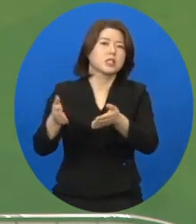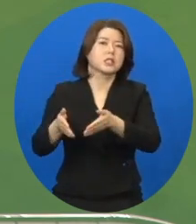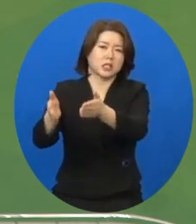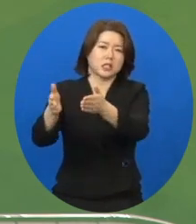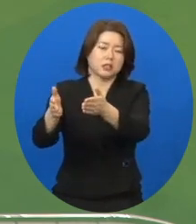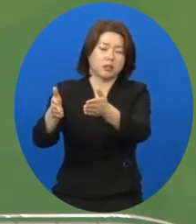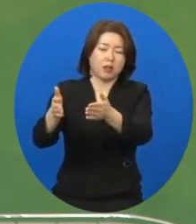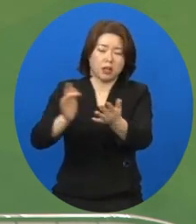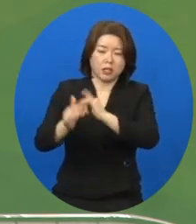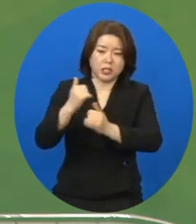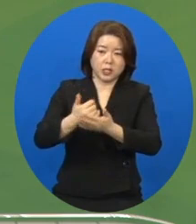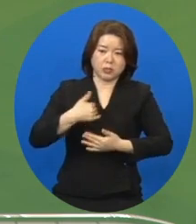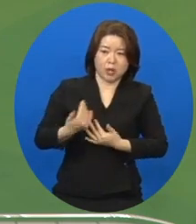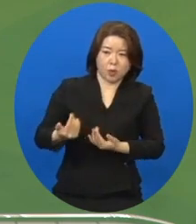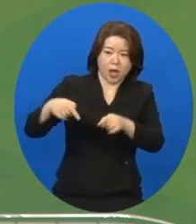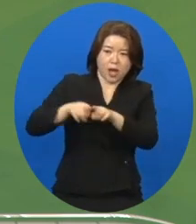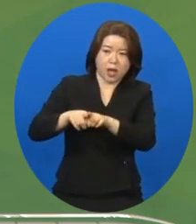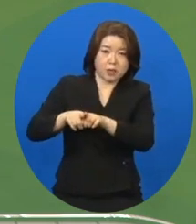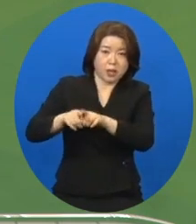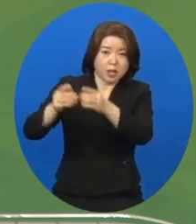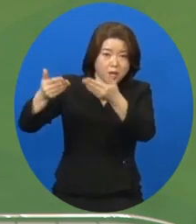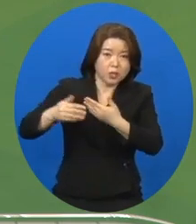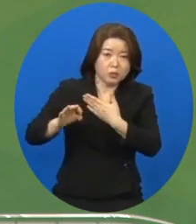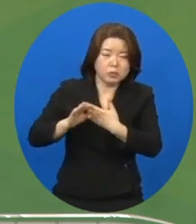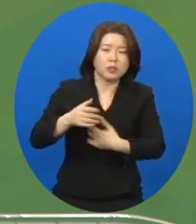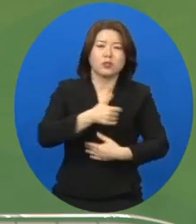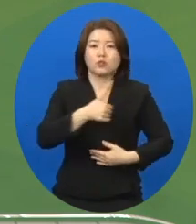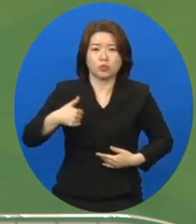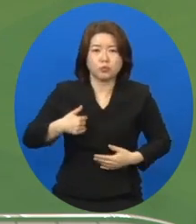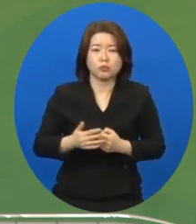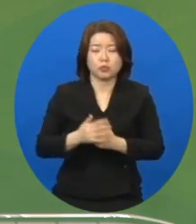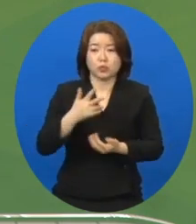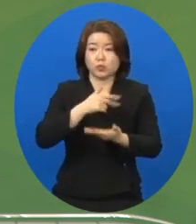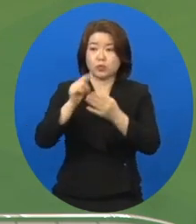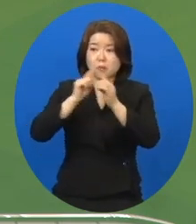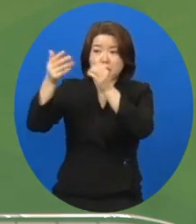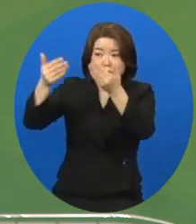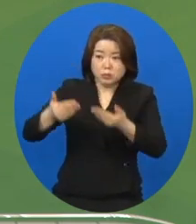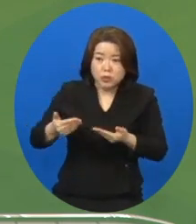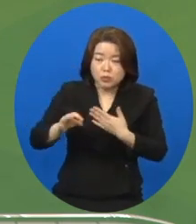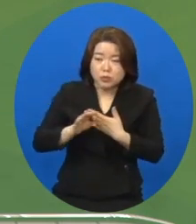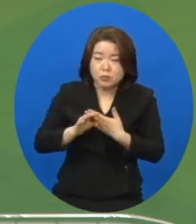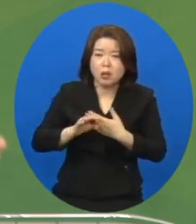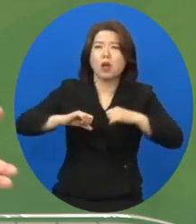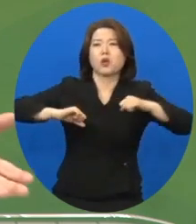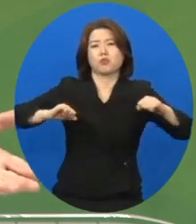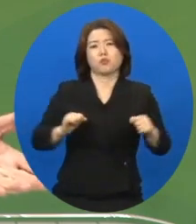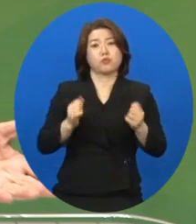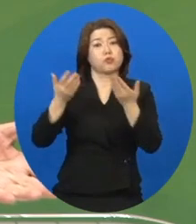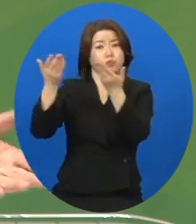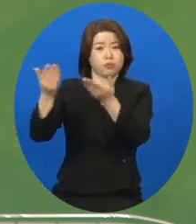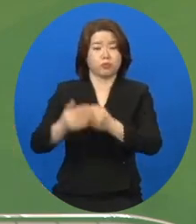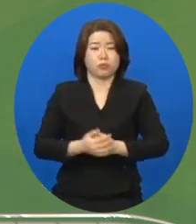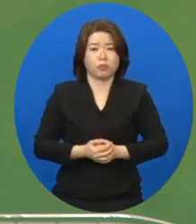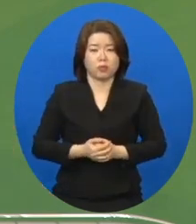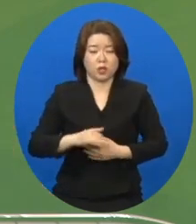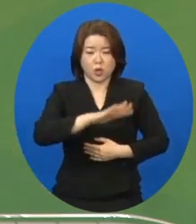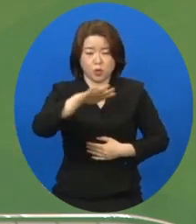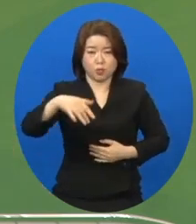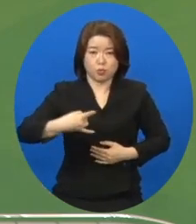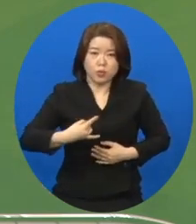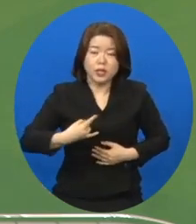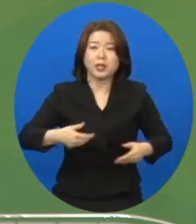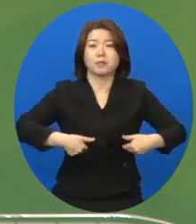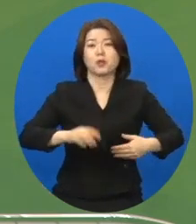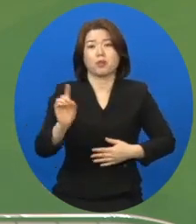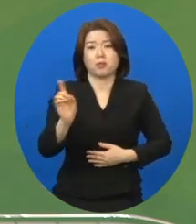충분한 거예요. 주님이 말씀하시면 순종할 뿐이에요. 우리에게 지금 필요한 것은 말